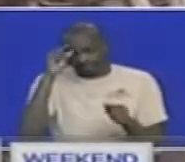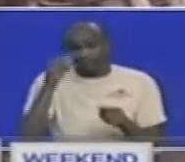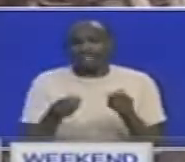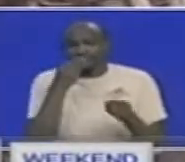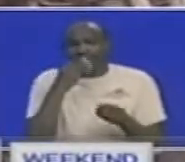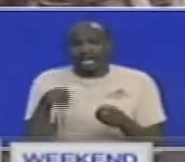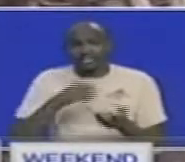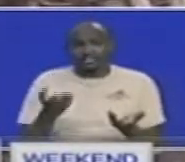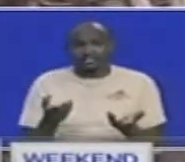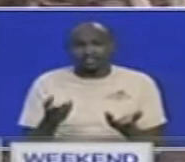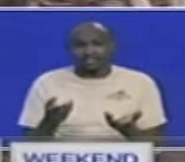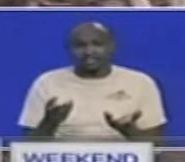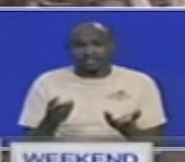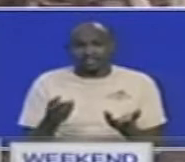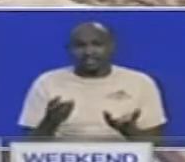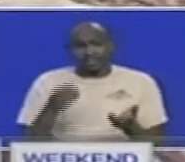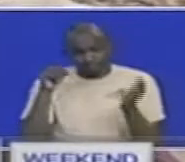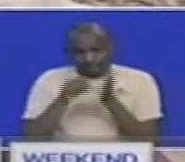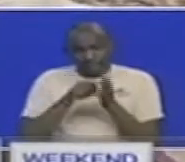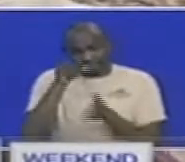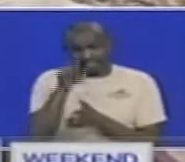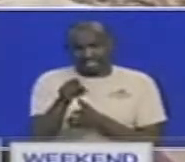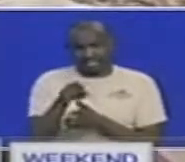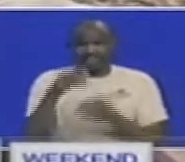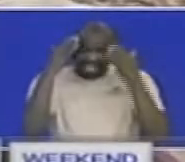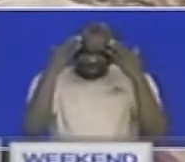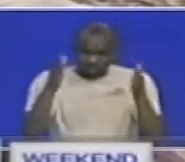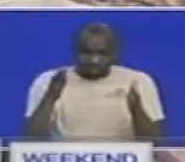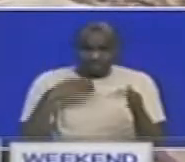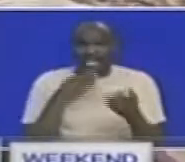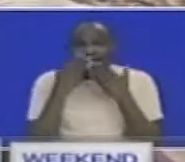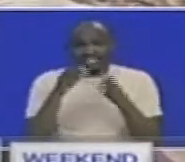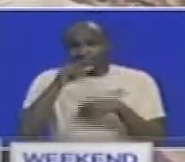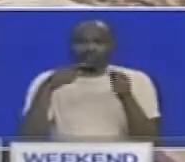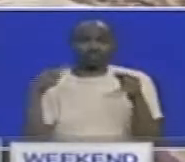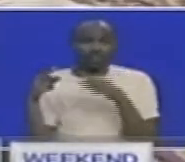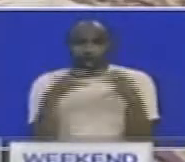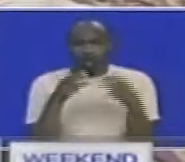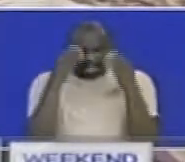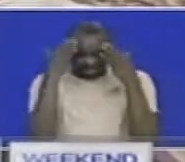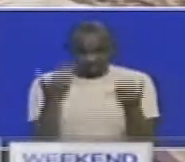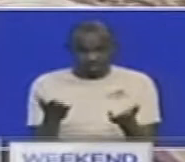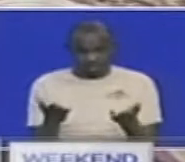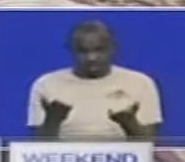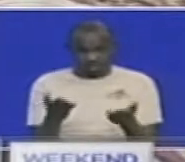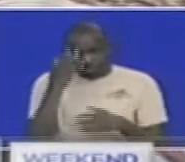Si hakuna. Sasa chida ni hiyo. Sijui kujibu mambo ya vita kwa sababu